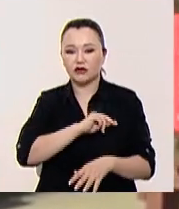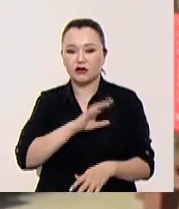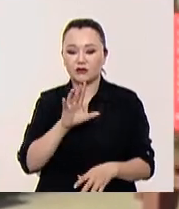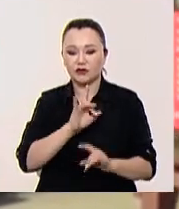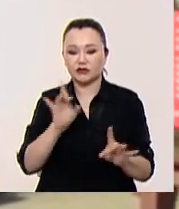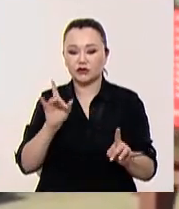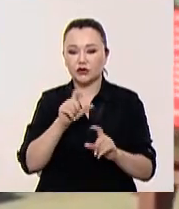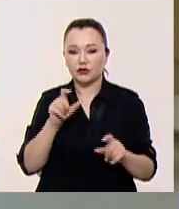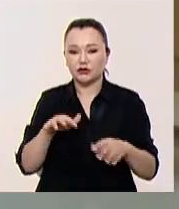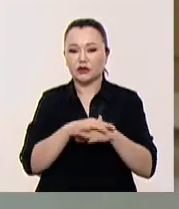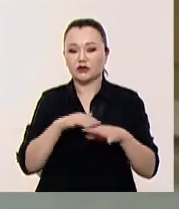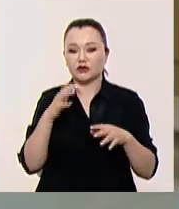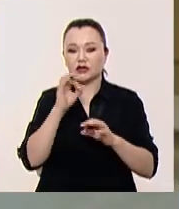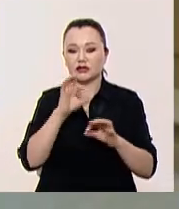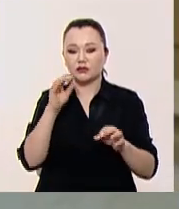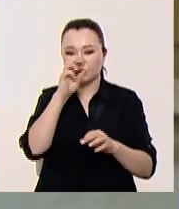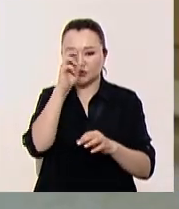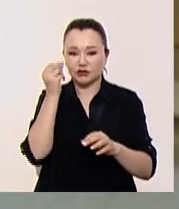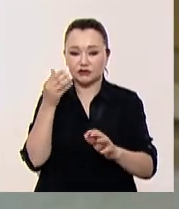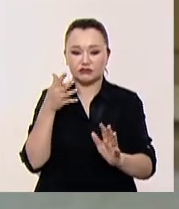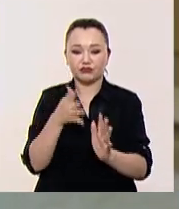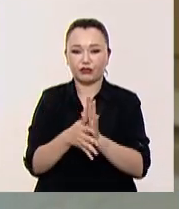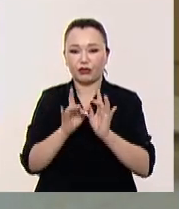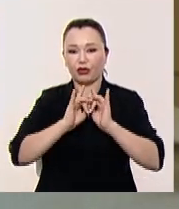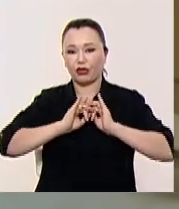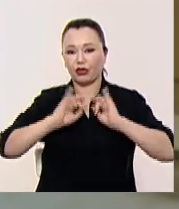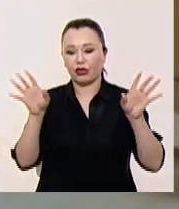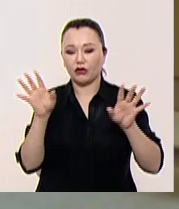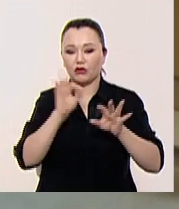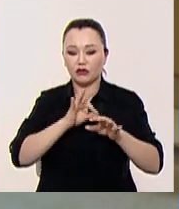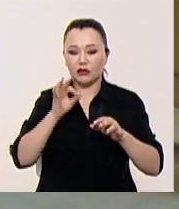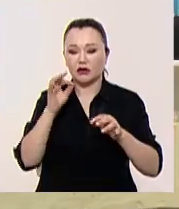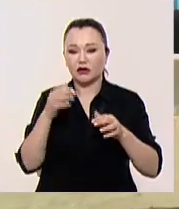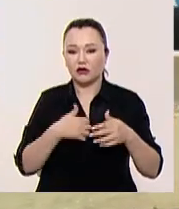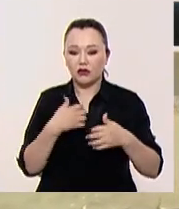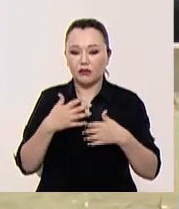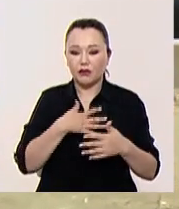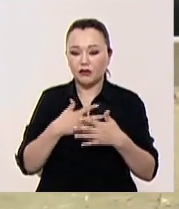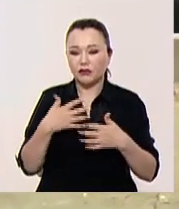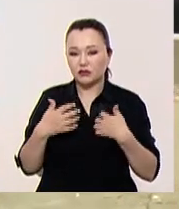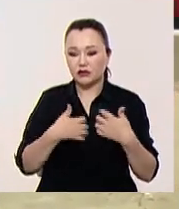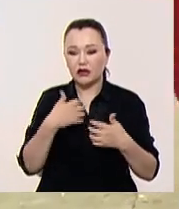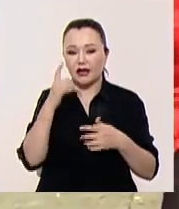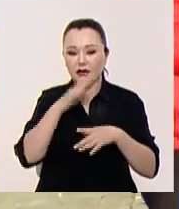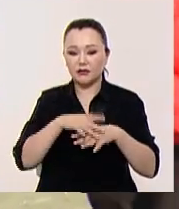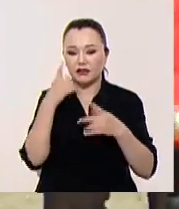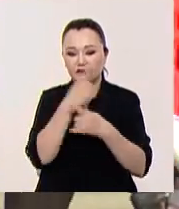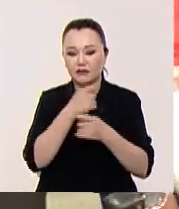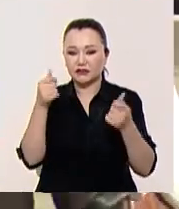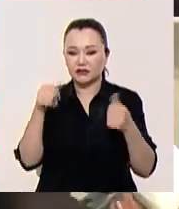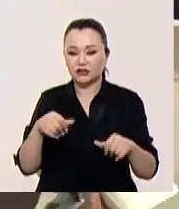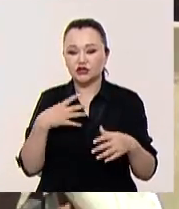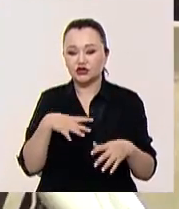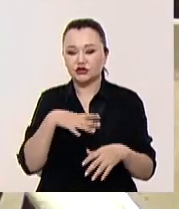дейді тұрғындар. Айтуларынша, бюджеттің ақшасын оңды-солды шашудан алдына жан салмайтын әкімдіктегілер ақпараттық тақтайшылардың не үшін